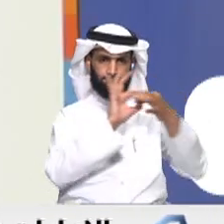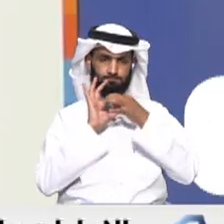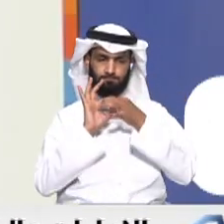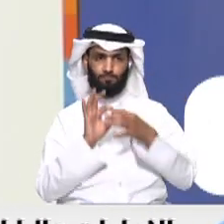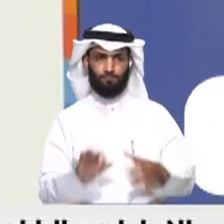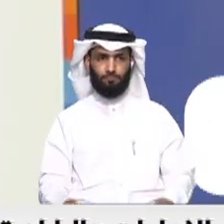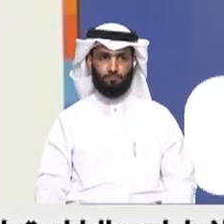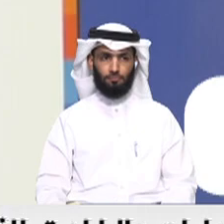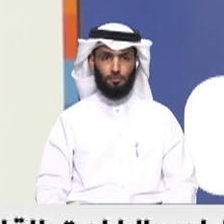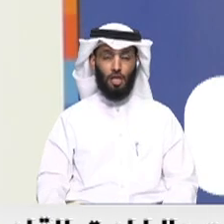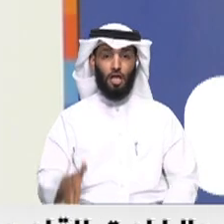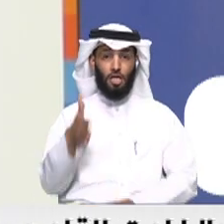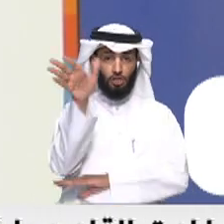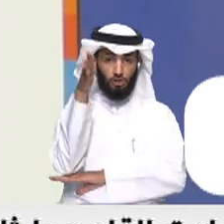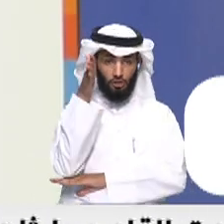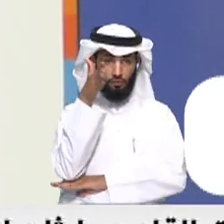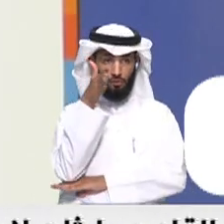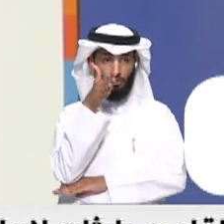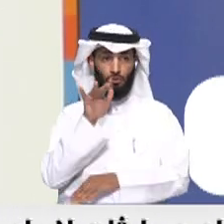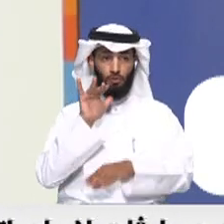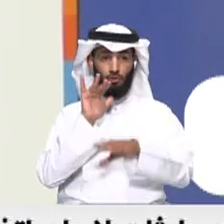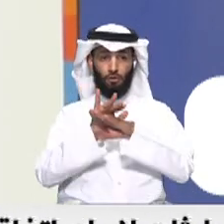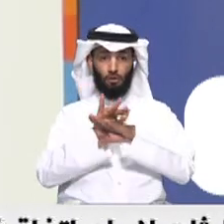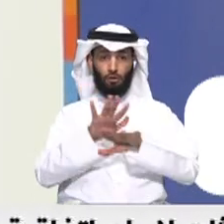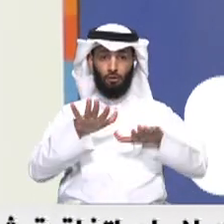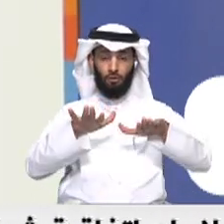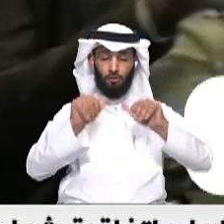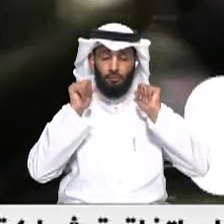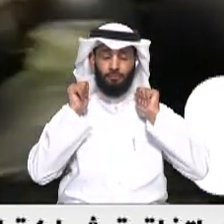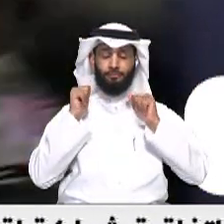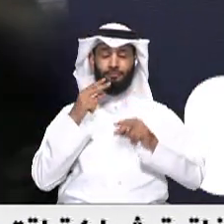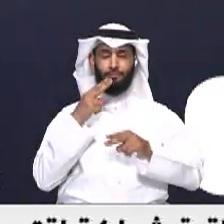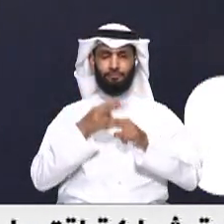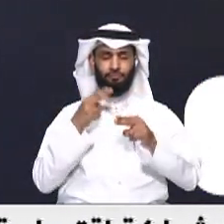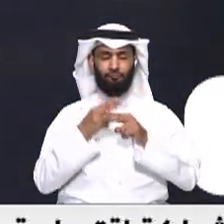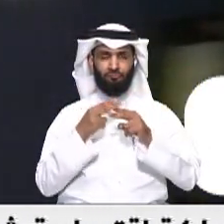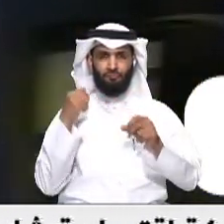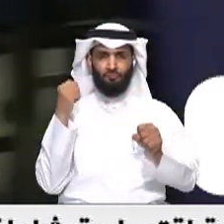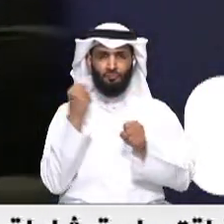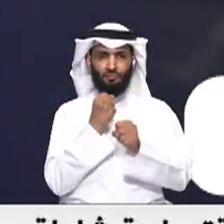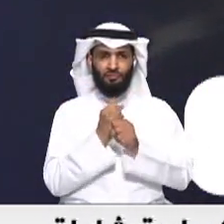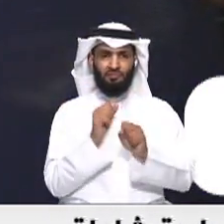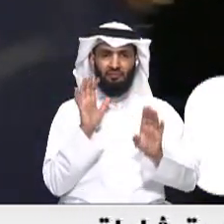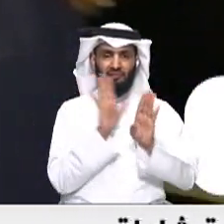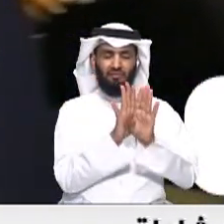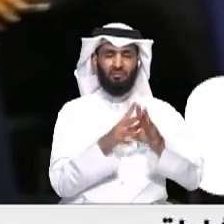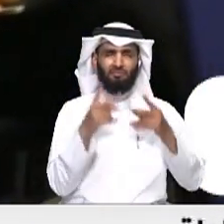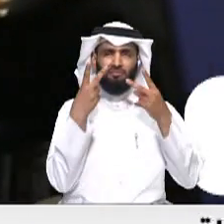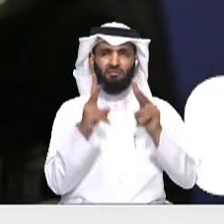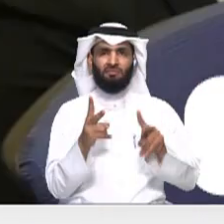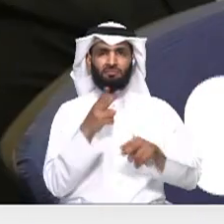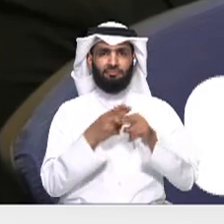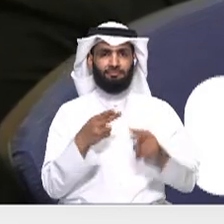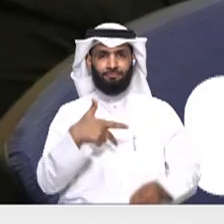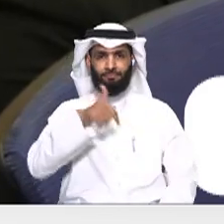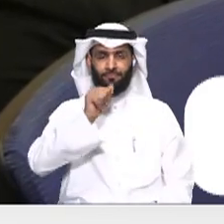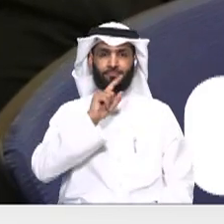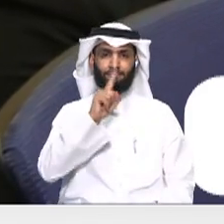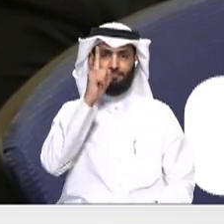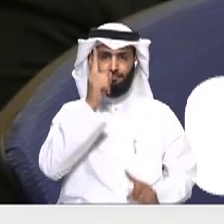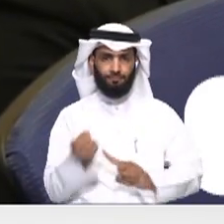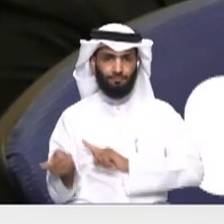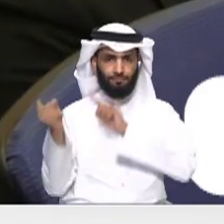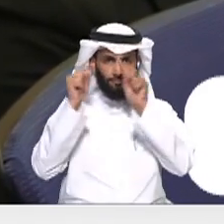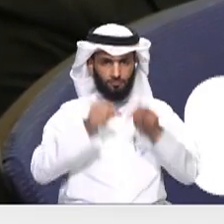السفير الفصام، وبعد أن استعرض في كلمته عضوية بلاده في الوكالة من انضمامها قبل 60 عاما وحرصها الدؤوب على